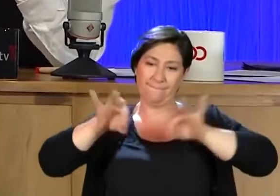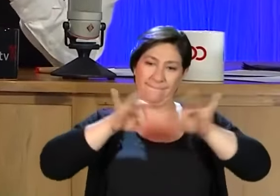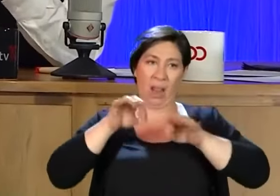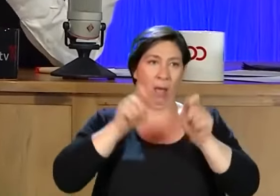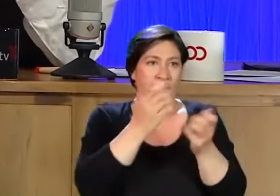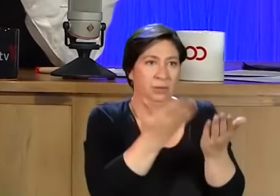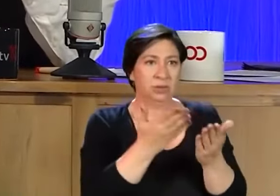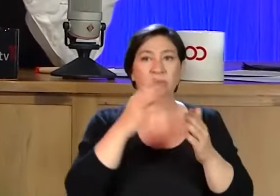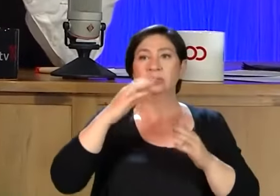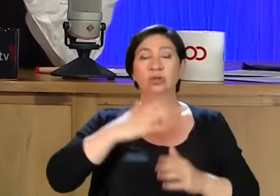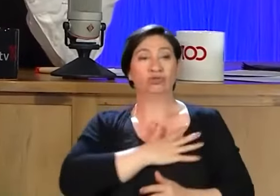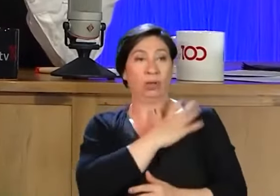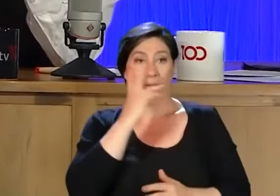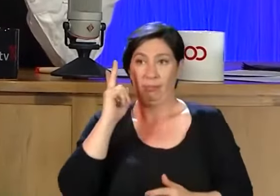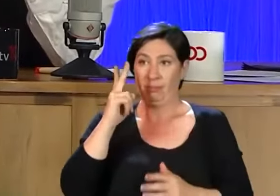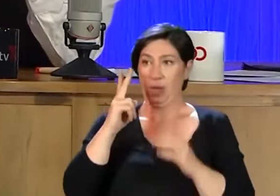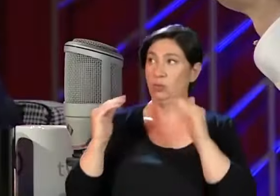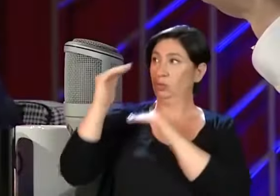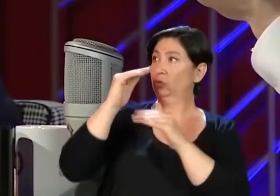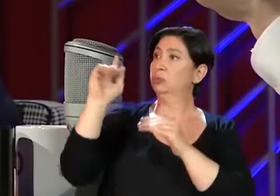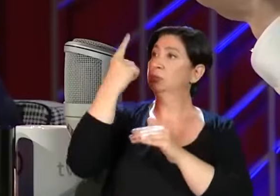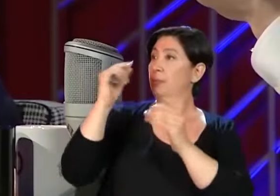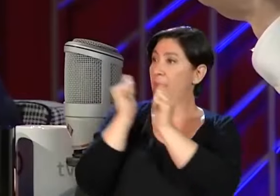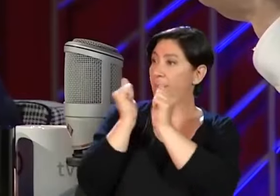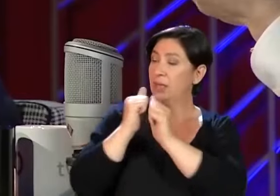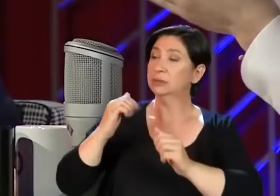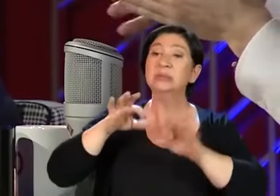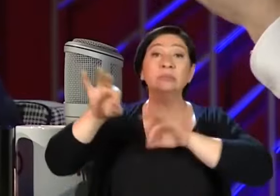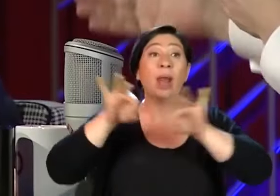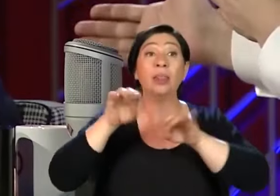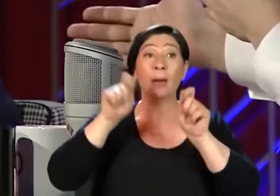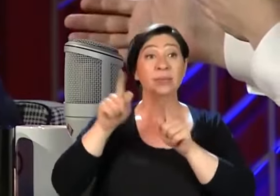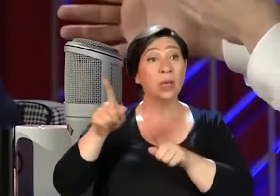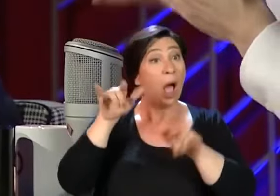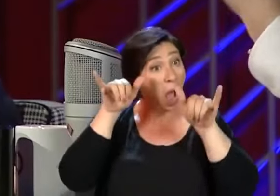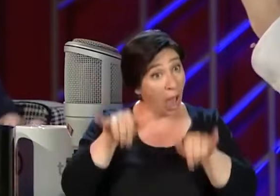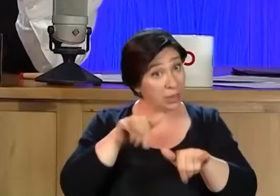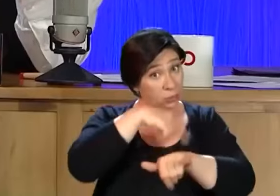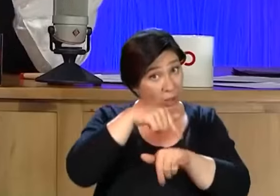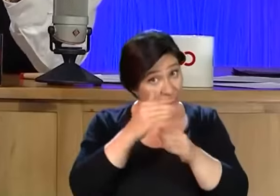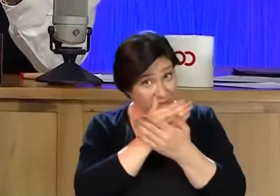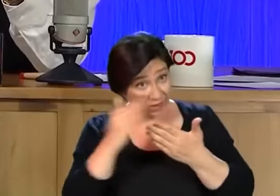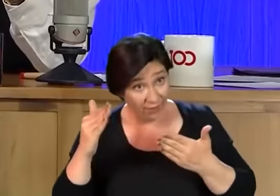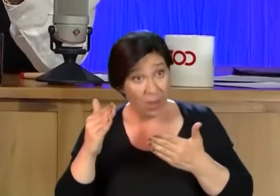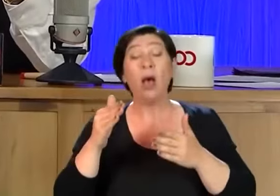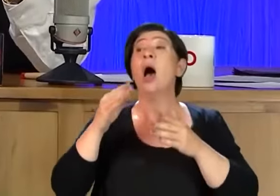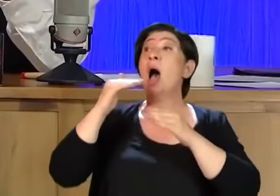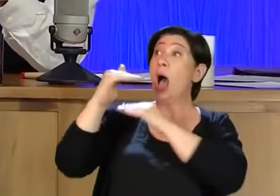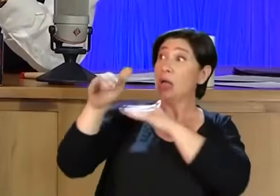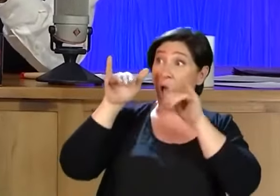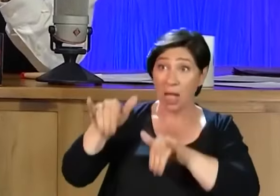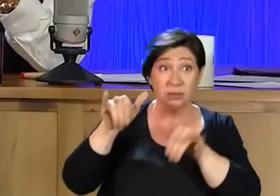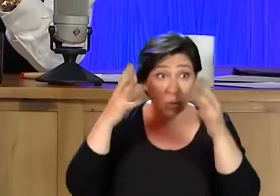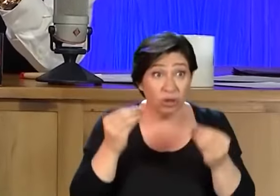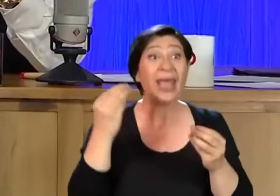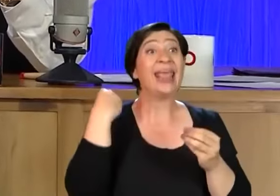ki CHP üst yönetimiyle de beraber tabii bir stratejik kararlar aldınız. Aslında aynı şeyi mi yaşayacağız? Halk için de bir repete mi olacak